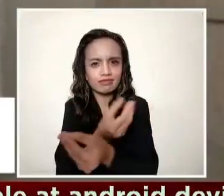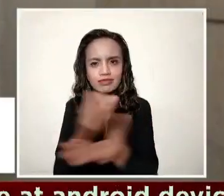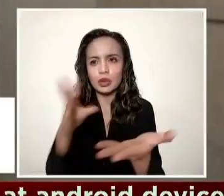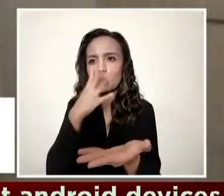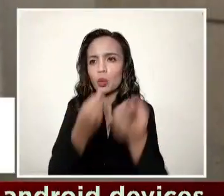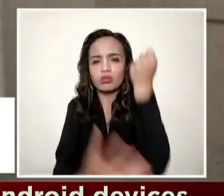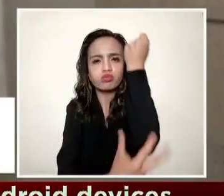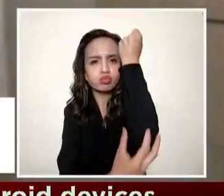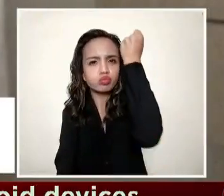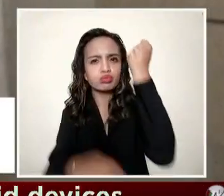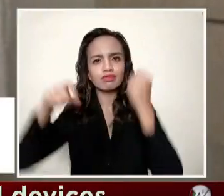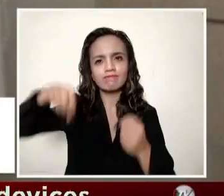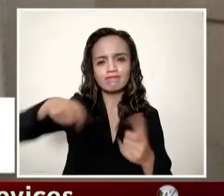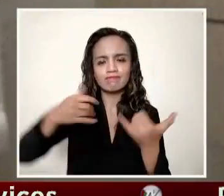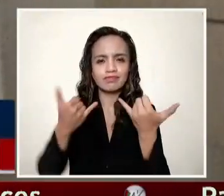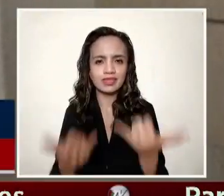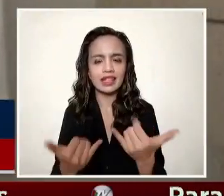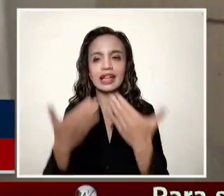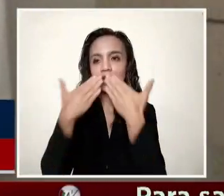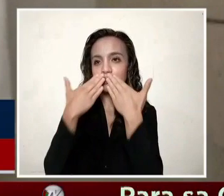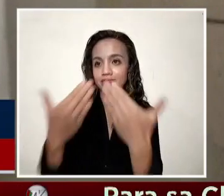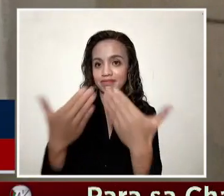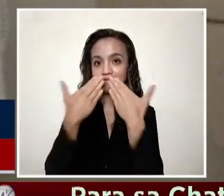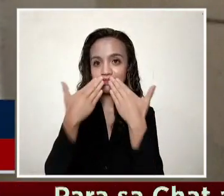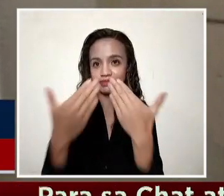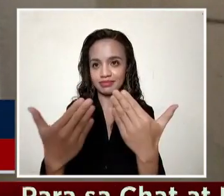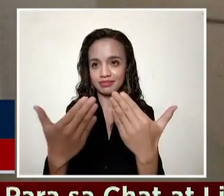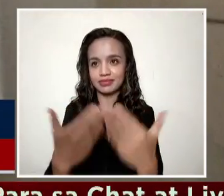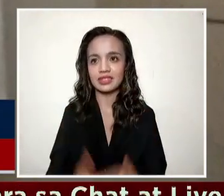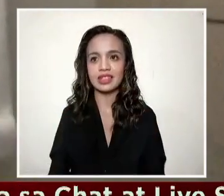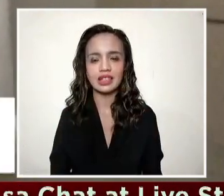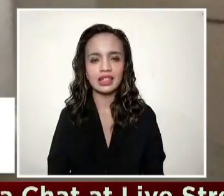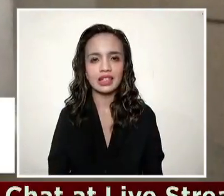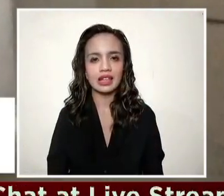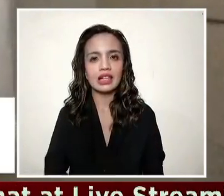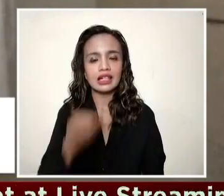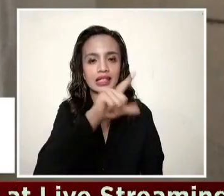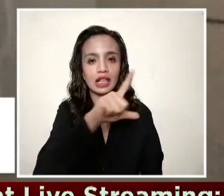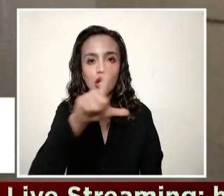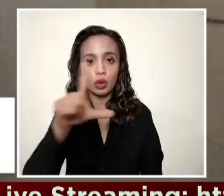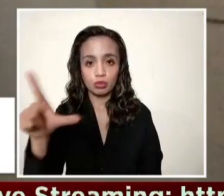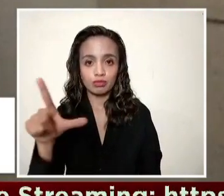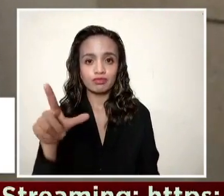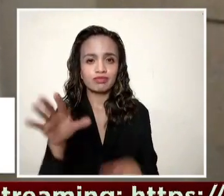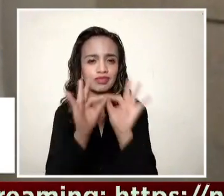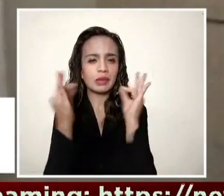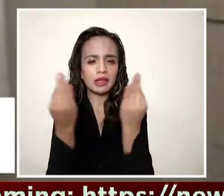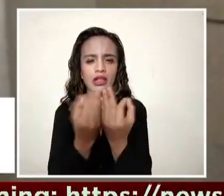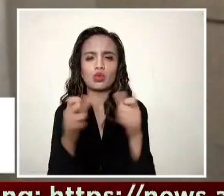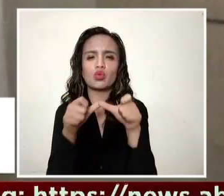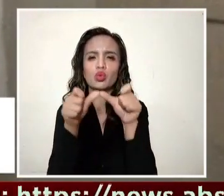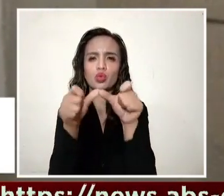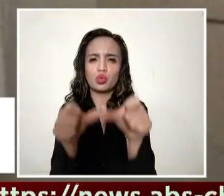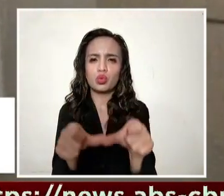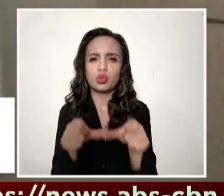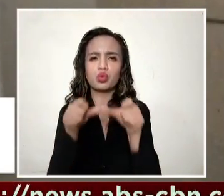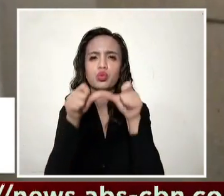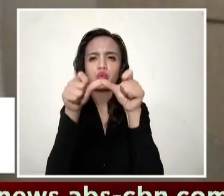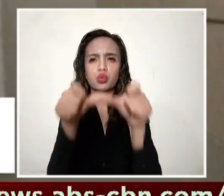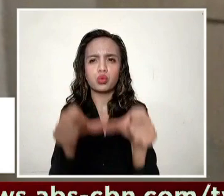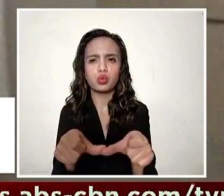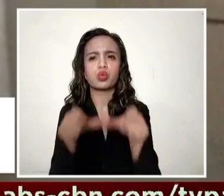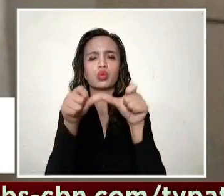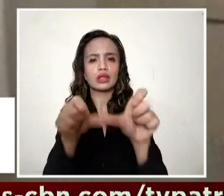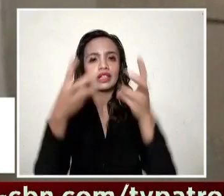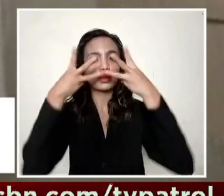pandemya. Papasalamat ako sa ating mga kapamilya na walang sawang sumusubaybay sa